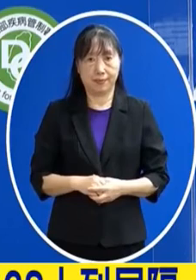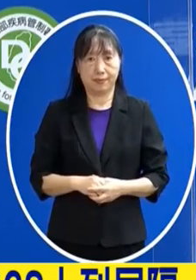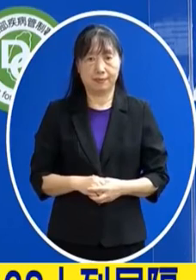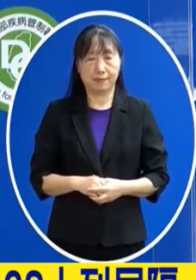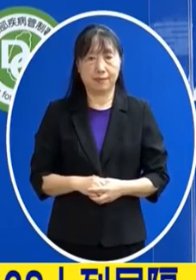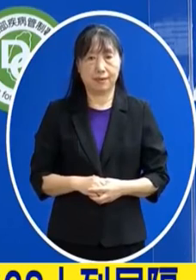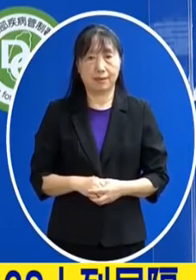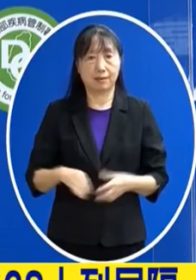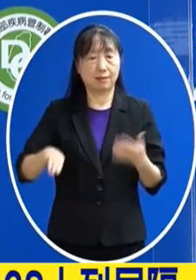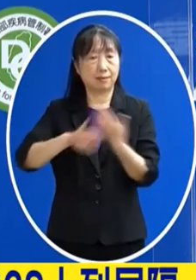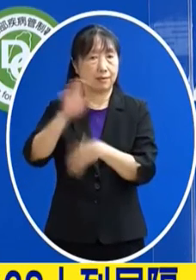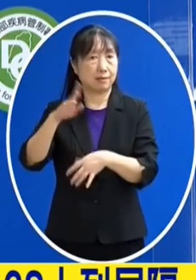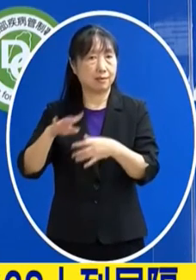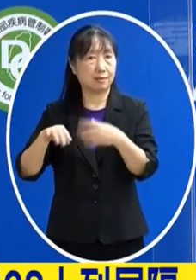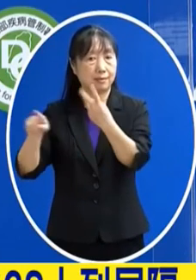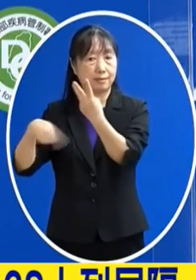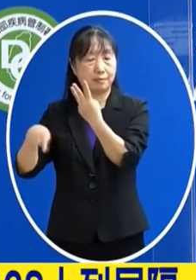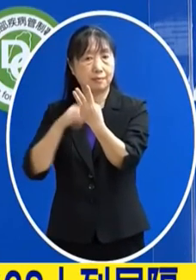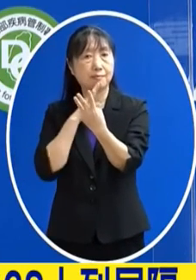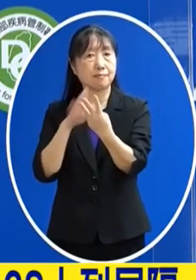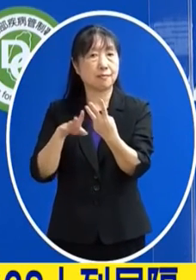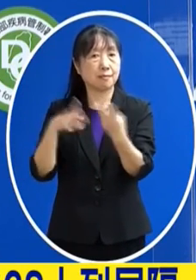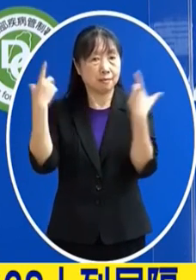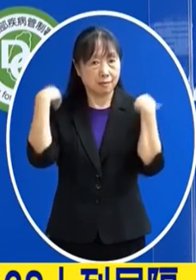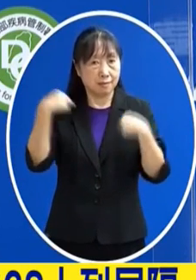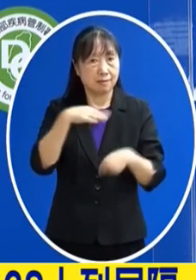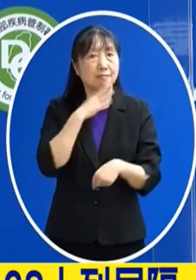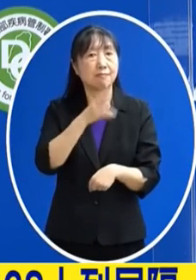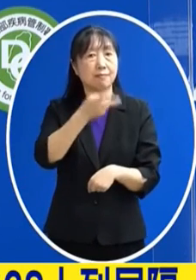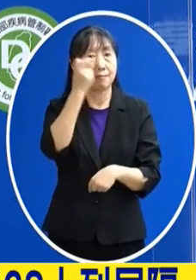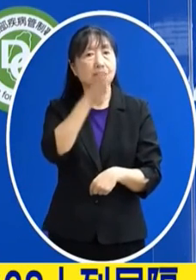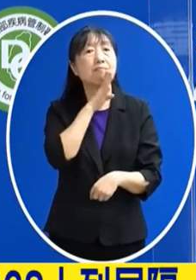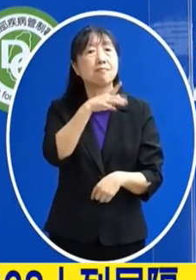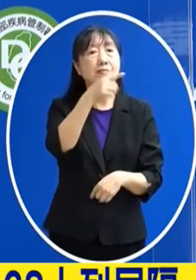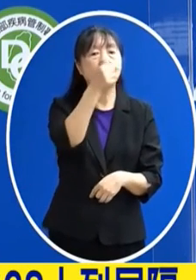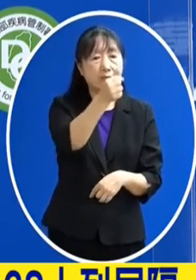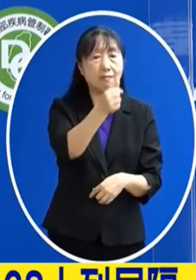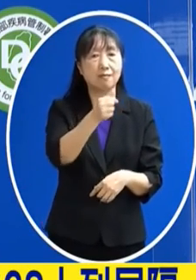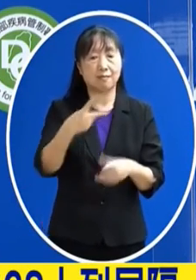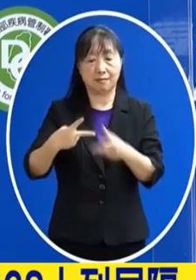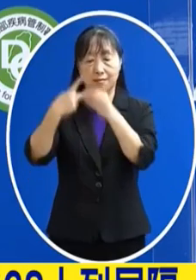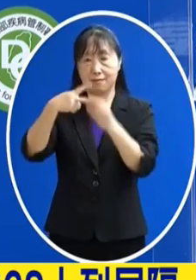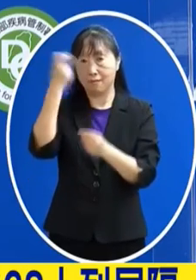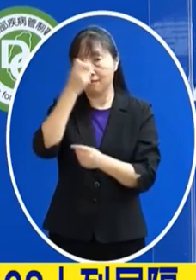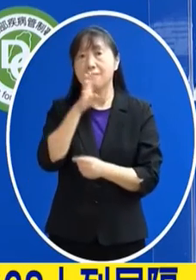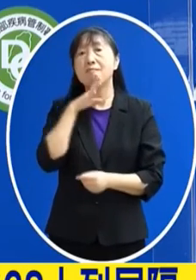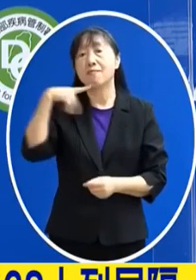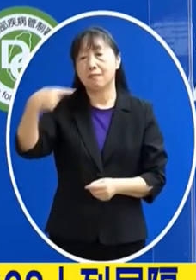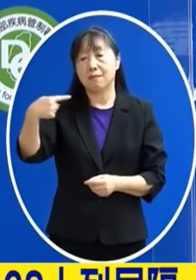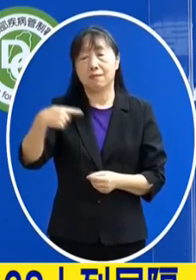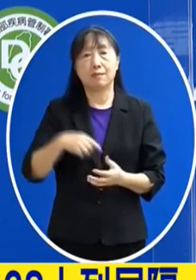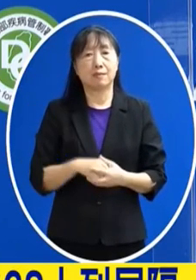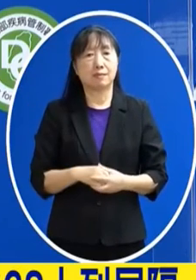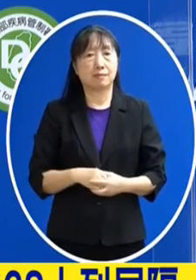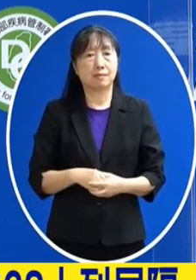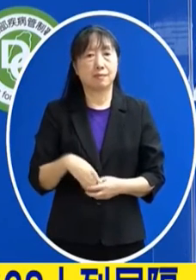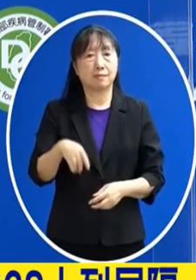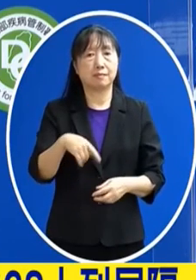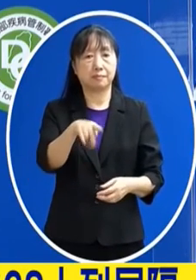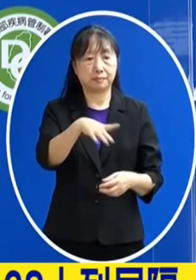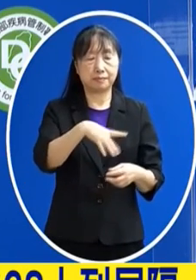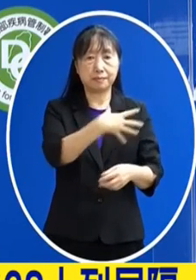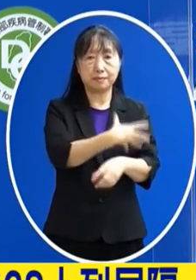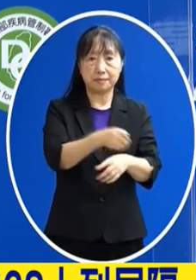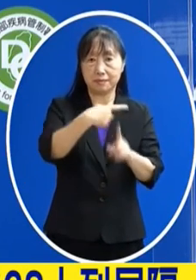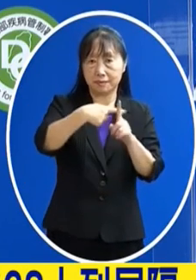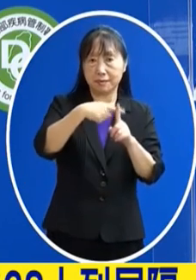哈，另外刚才报告三位就本来一采是阳性的，二采是阴性的，那相对他们的 IgM